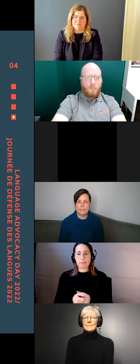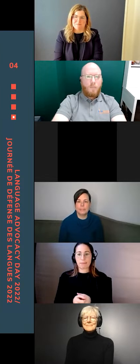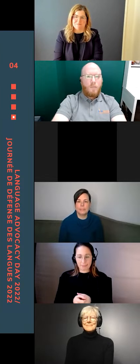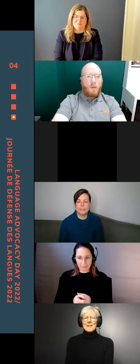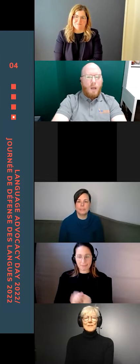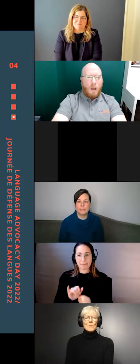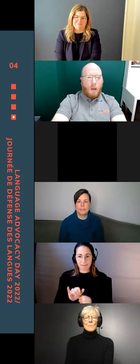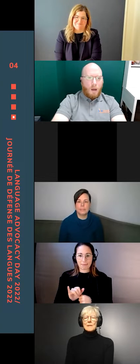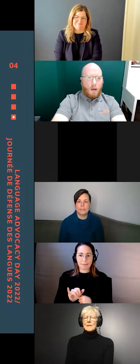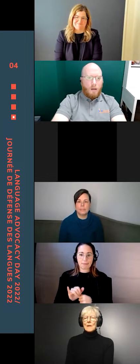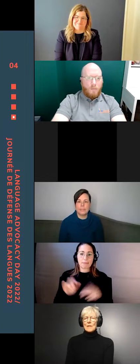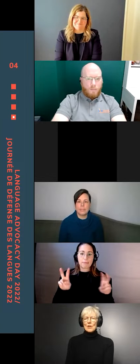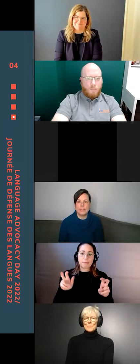moment-là.